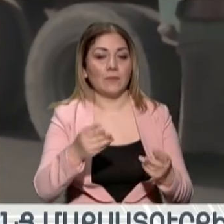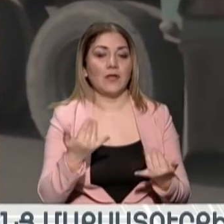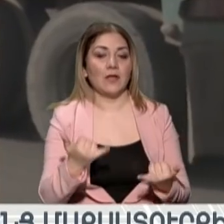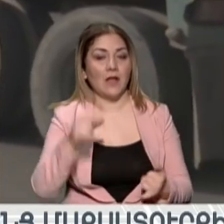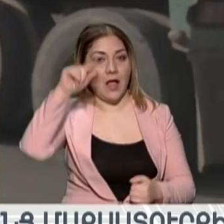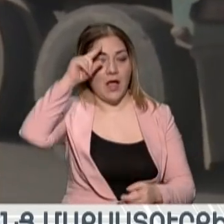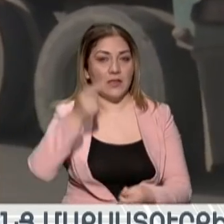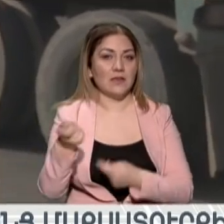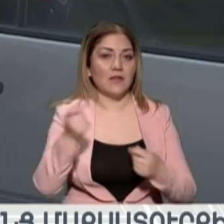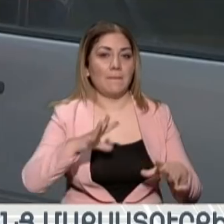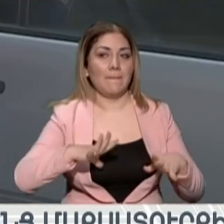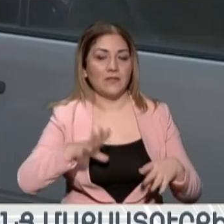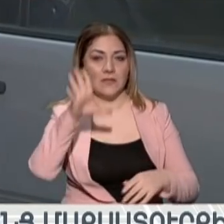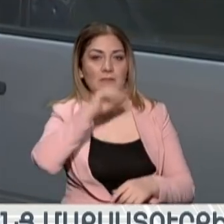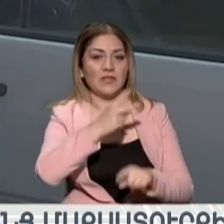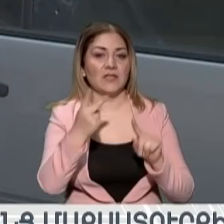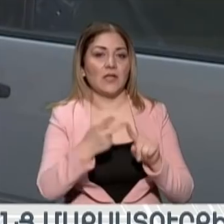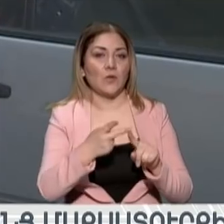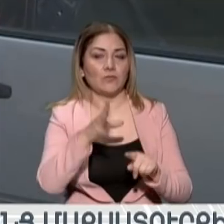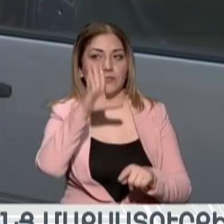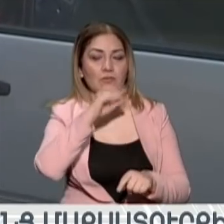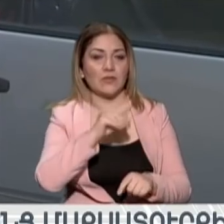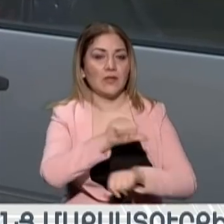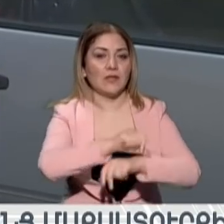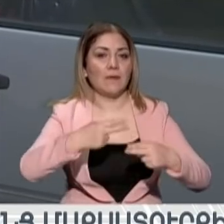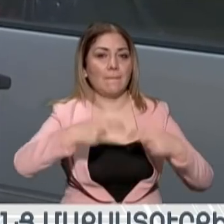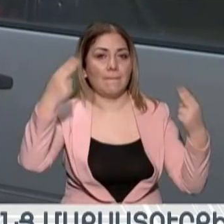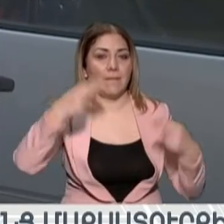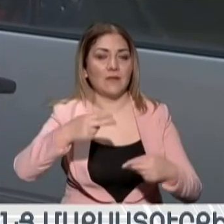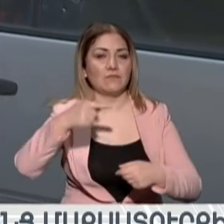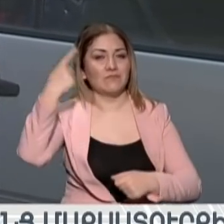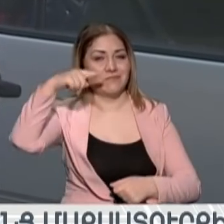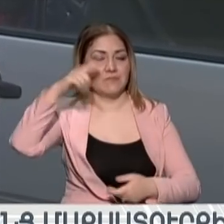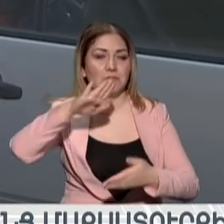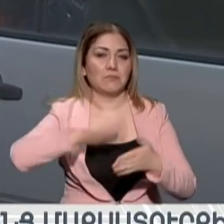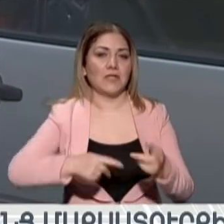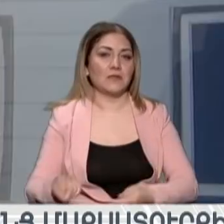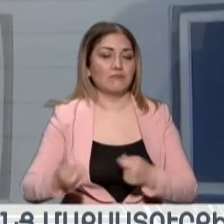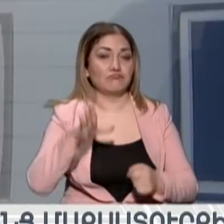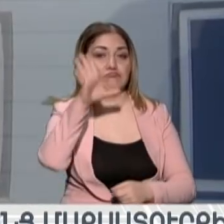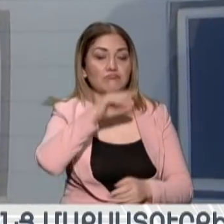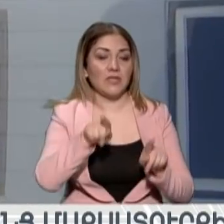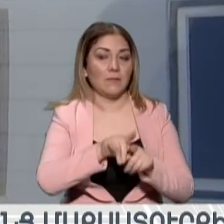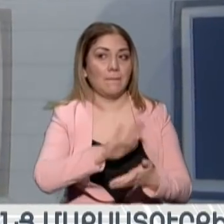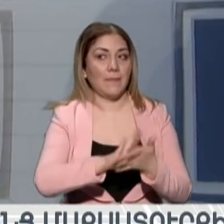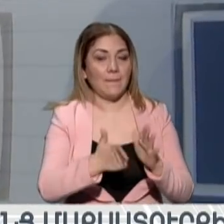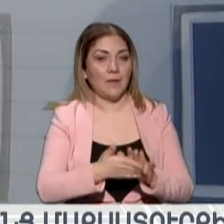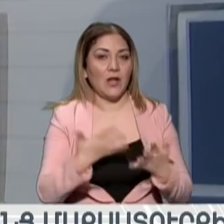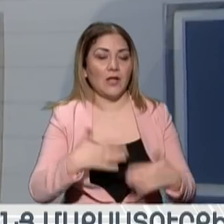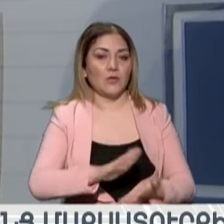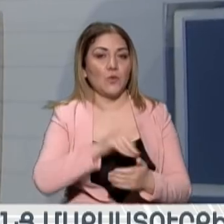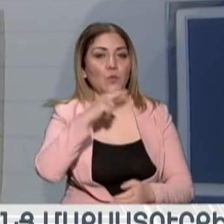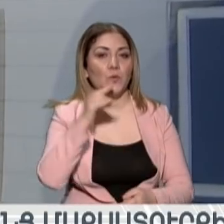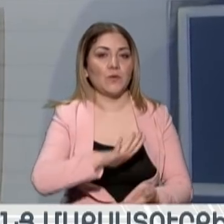կերպ հայ ներկրողները կունենան երկրորդ աղբյուրը առանց մաքսատուրքի վառելիք ներկրելու համար։ Նման համաձայնագիր Հայաստանը արդեն